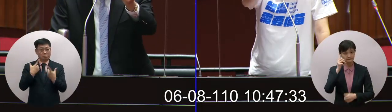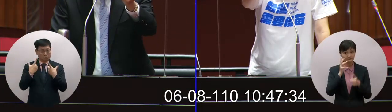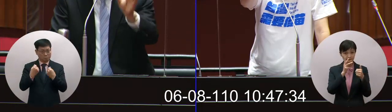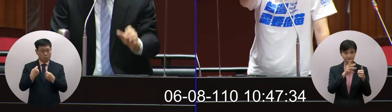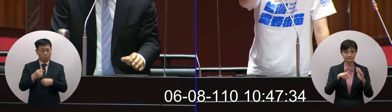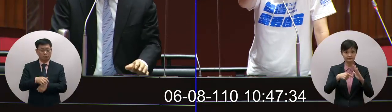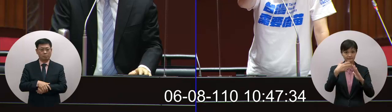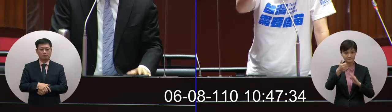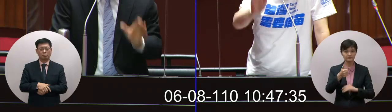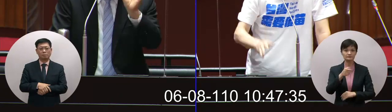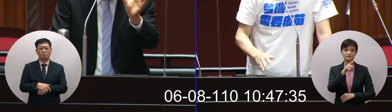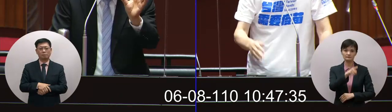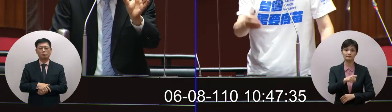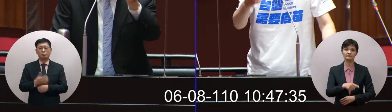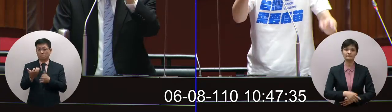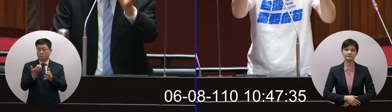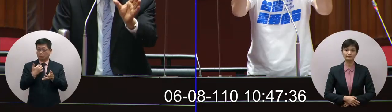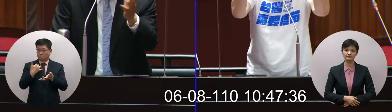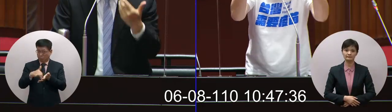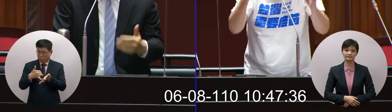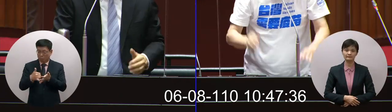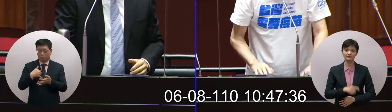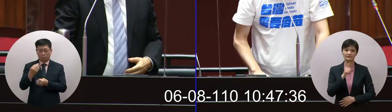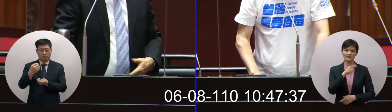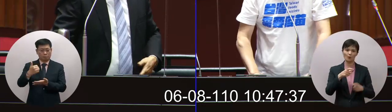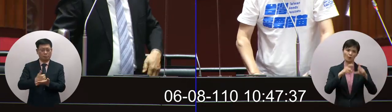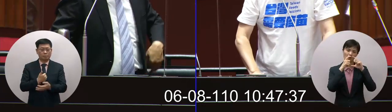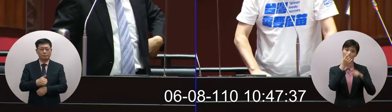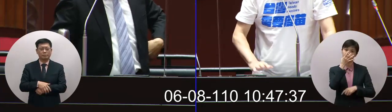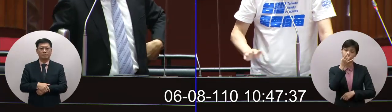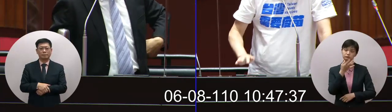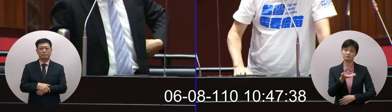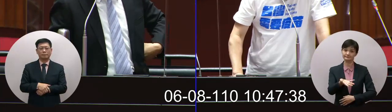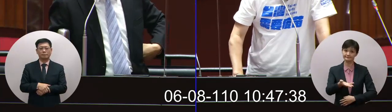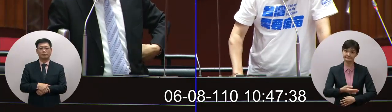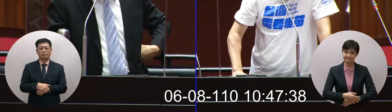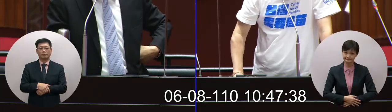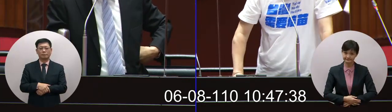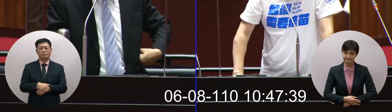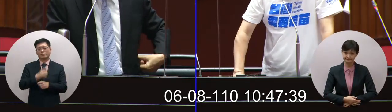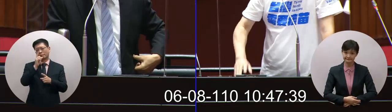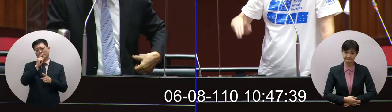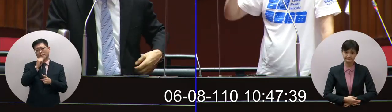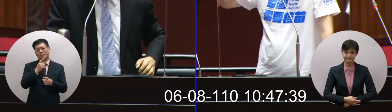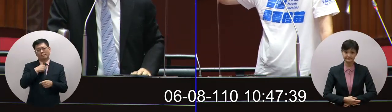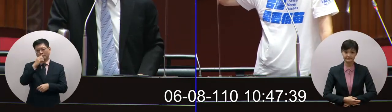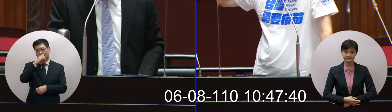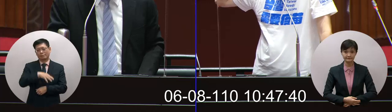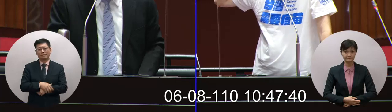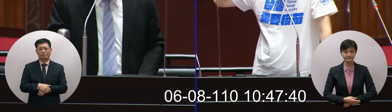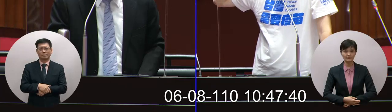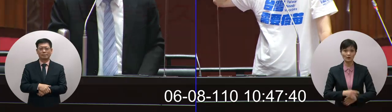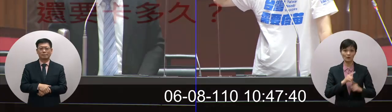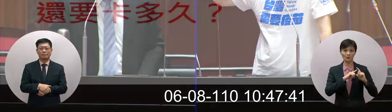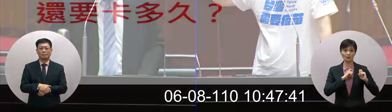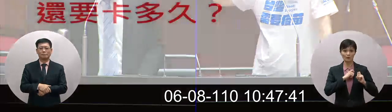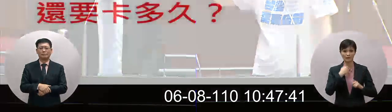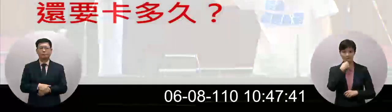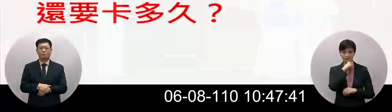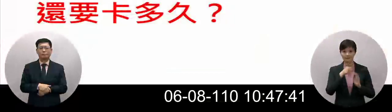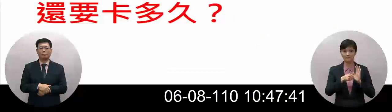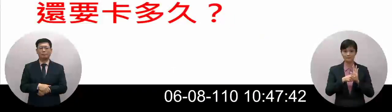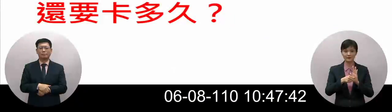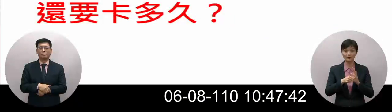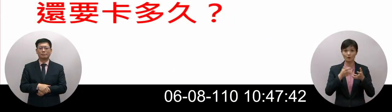疫苗？ 院长，你 预估他什么时候到？ 你就回答不出来了啊！ 不是的，你都用这样讲话不好。 郭台铭董事长愿意